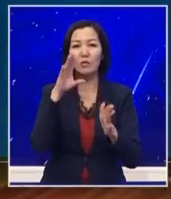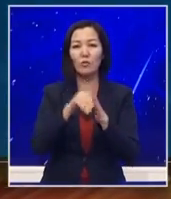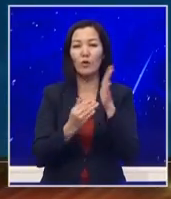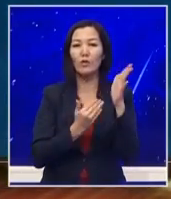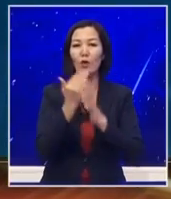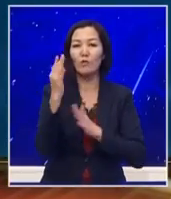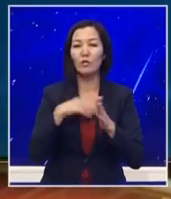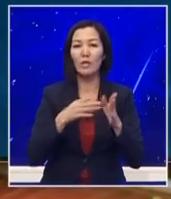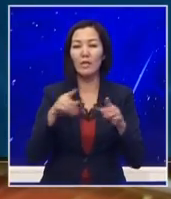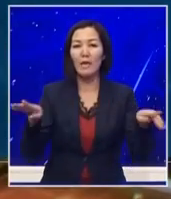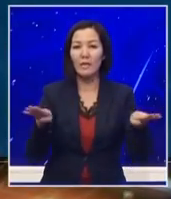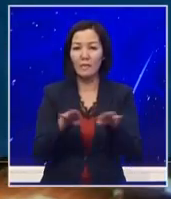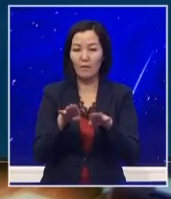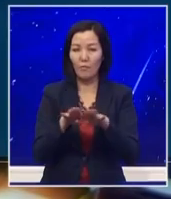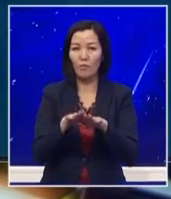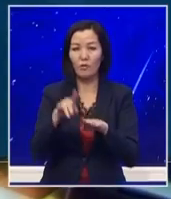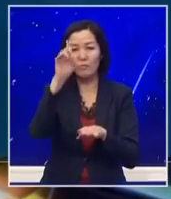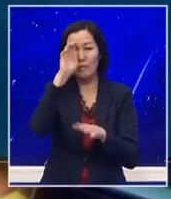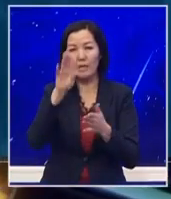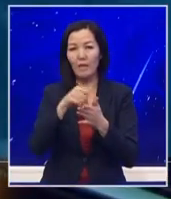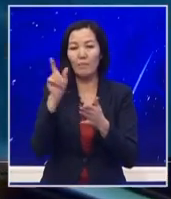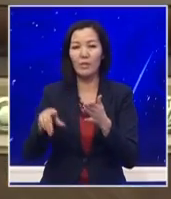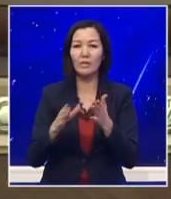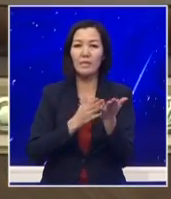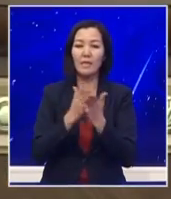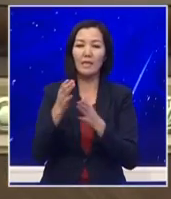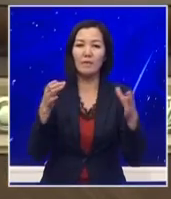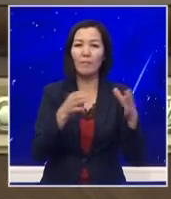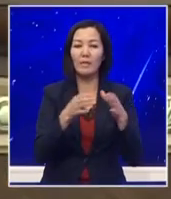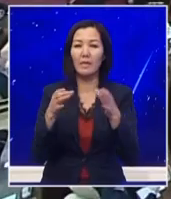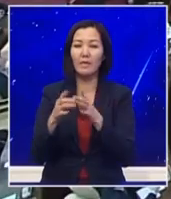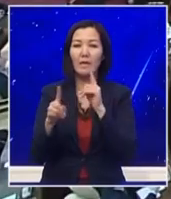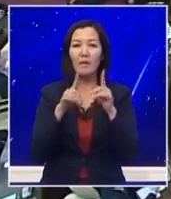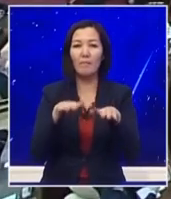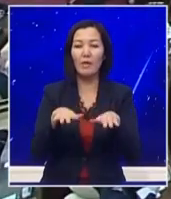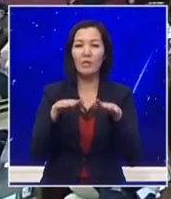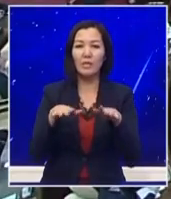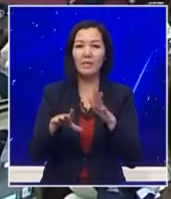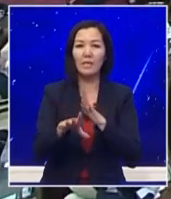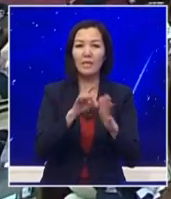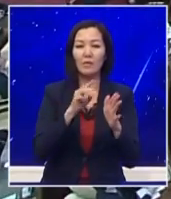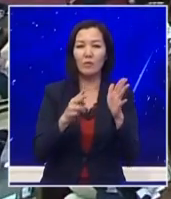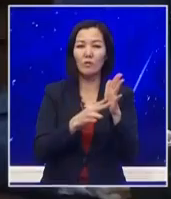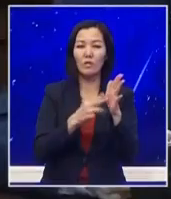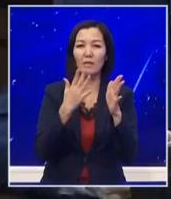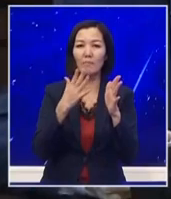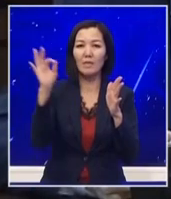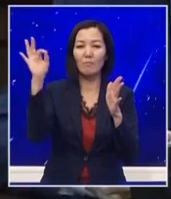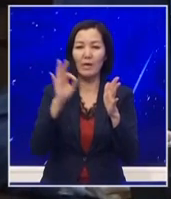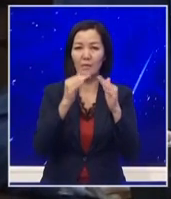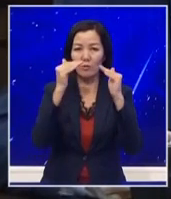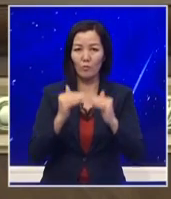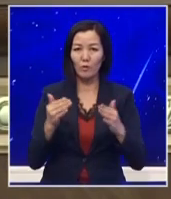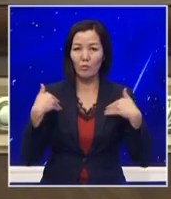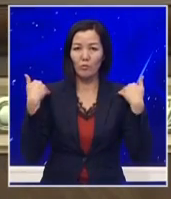Енді тепе-теңдік сақталу үшін мемлекет басшысы саяси партиялардың мәжіліске өту шегін 7-ден 5%-ға дейін төмендетуді